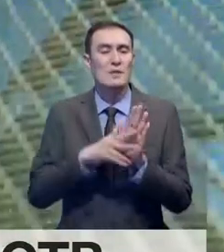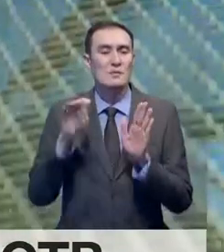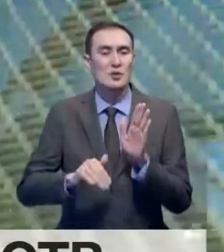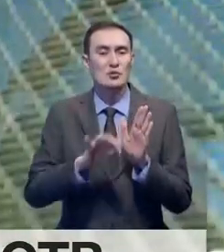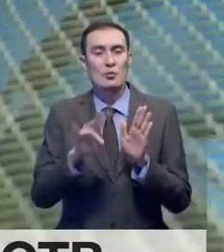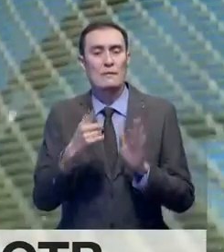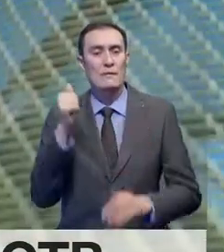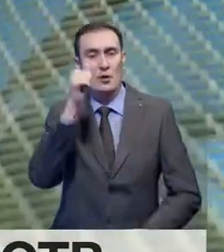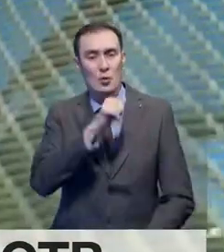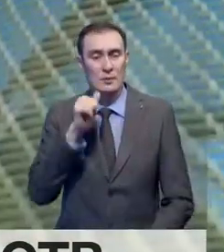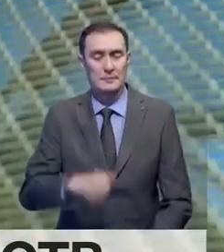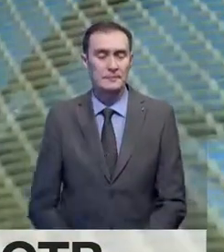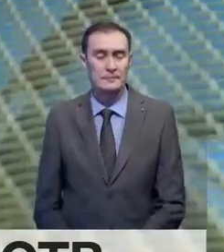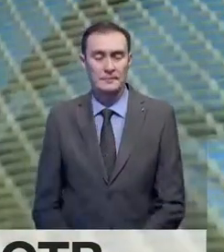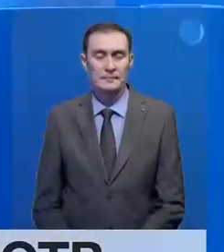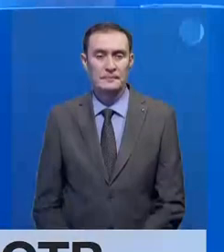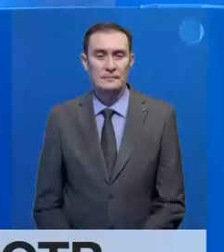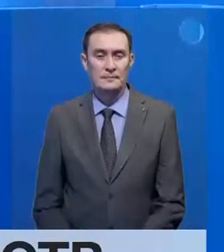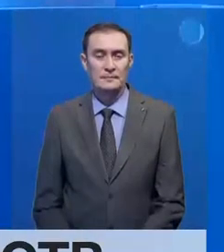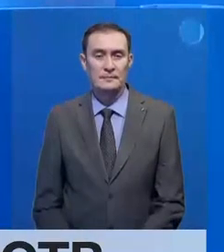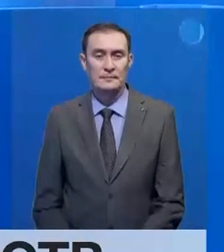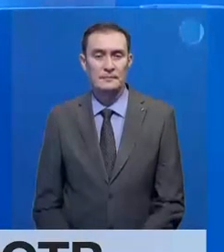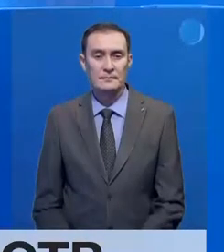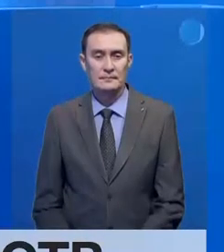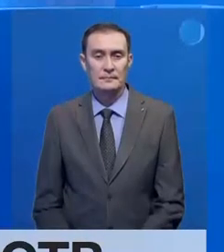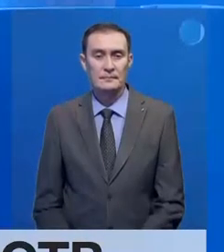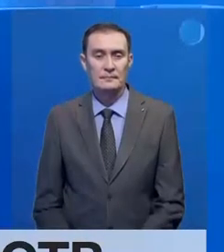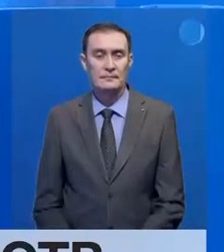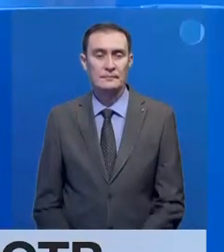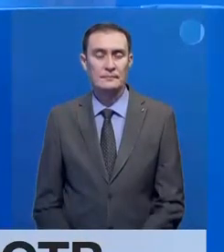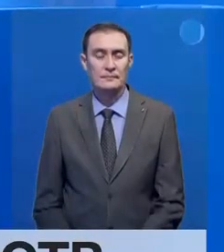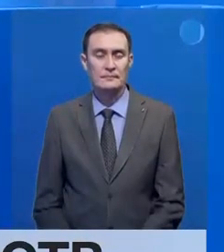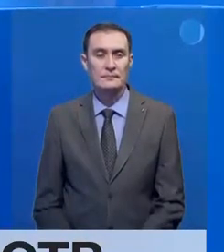тысяч тонн в год. Анастасия Сулейманова, Бахаджан Бапаев, Жамбылская область, Хабар 24.